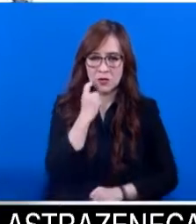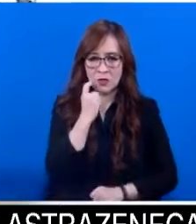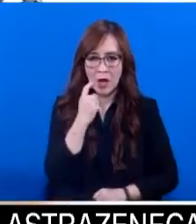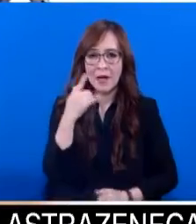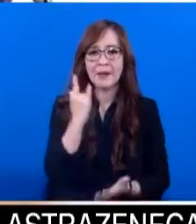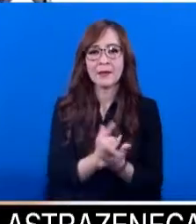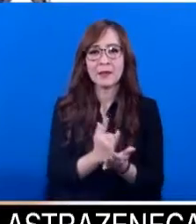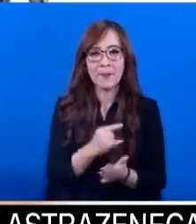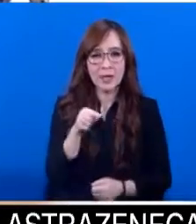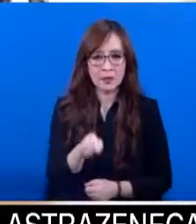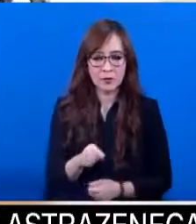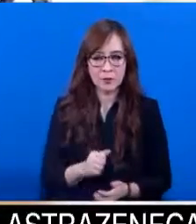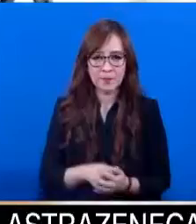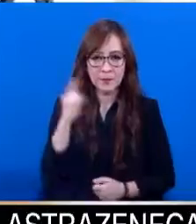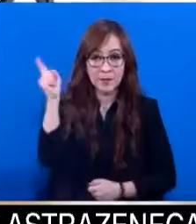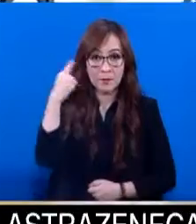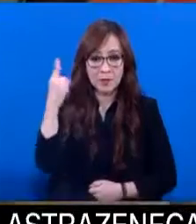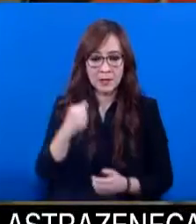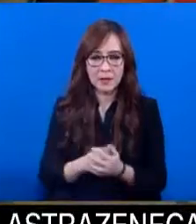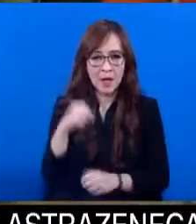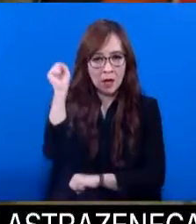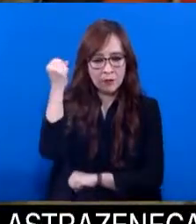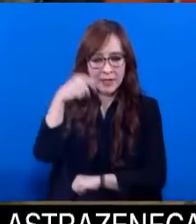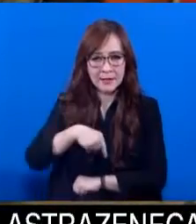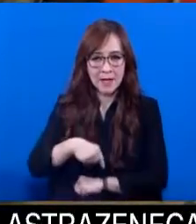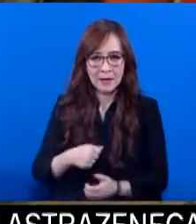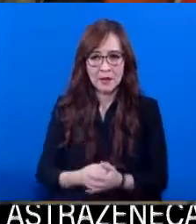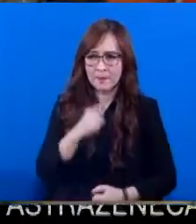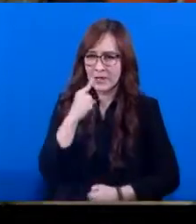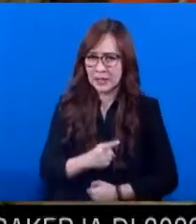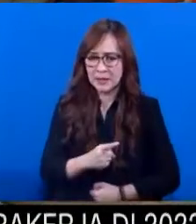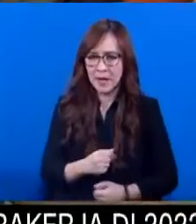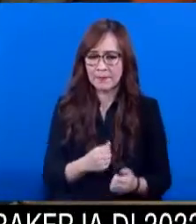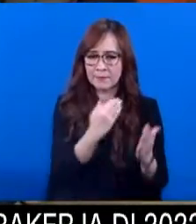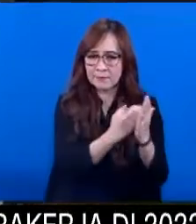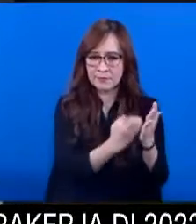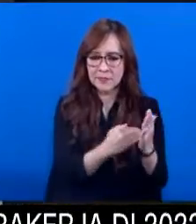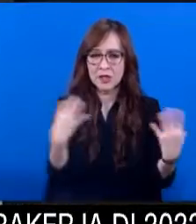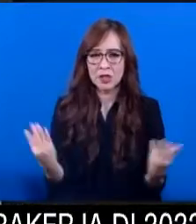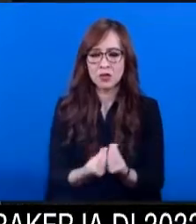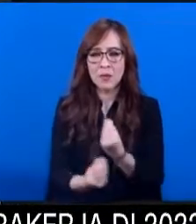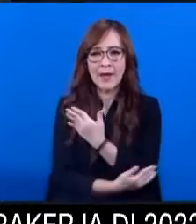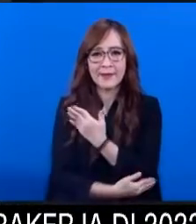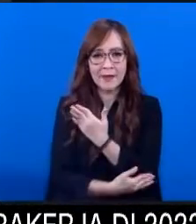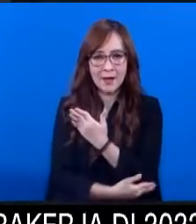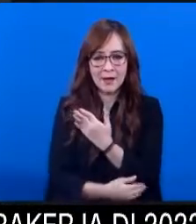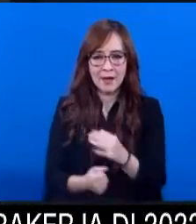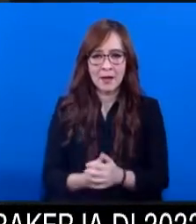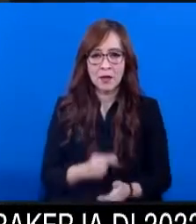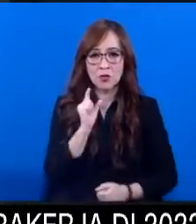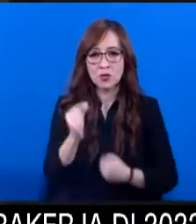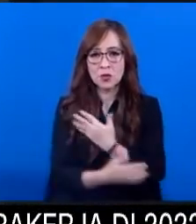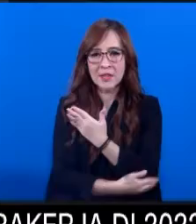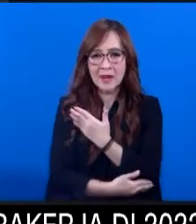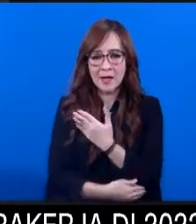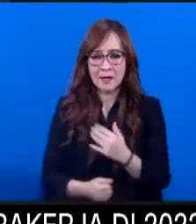tersebut. Pemerintah Afrika Selatan sendiri pun mengecam langkah sejumlah negara yang melakukan travel ban terhadap negaranya. Presiden Afrika